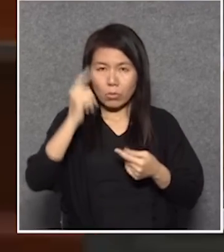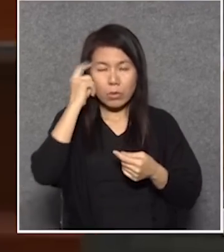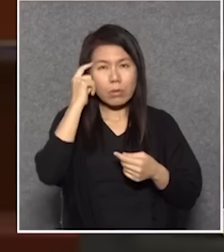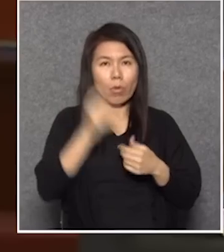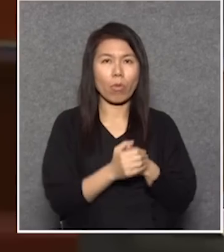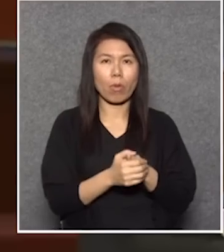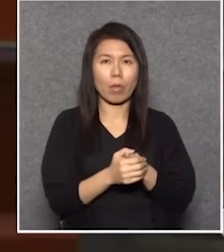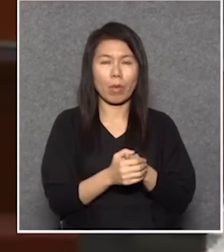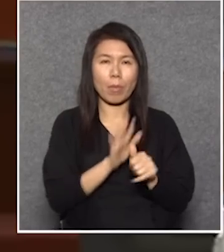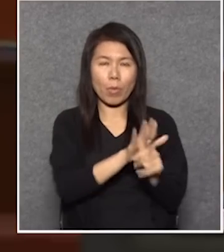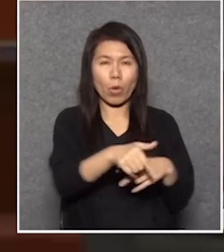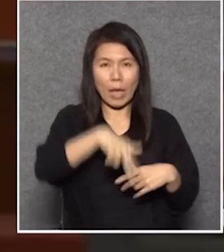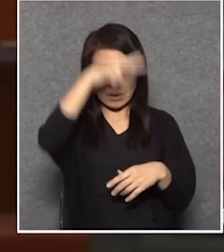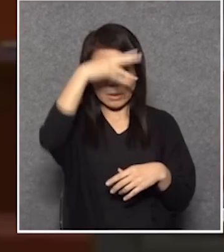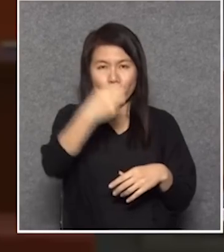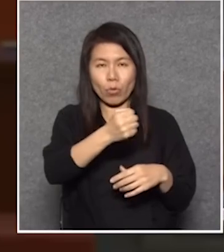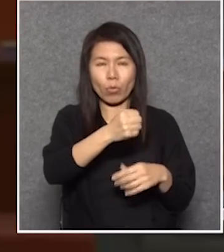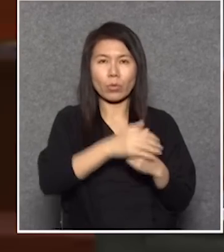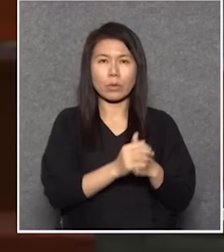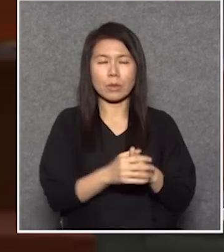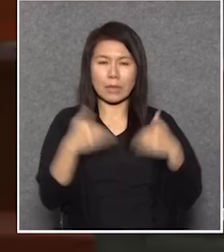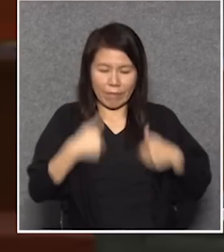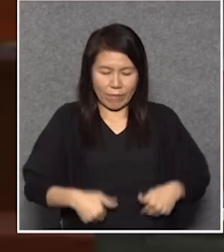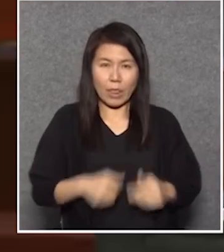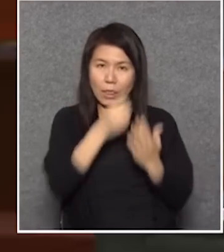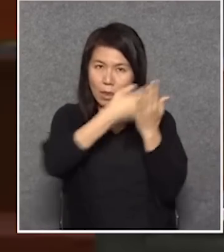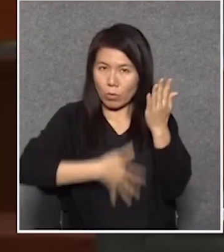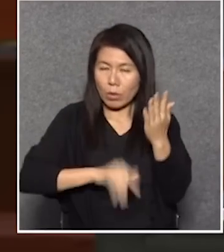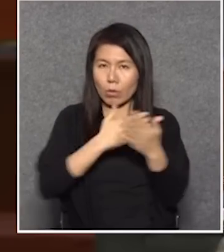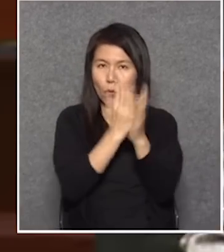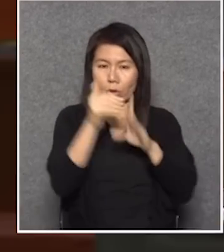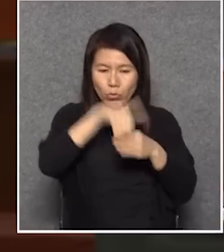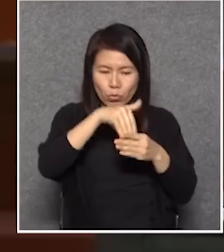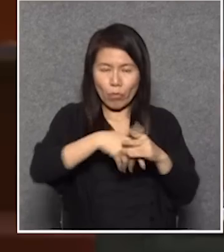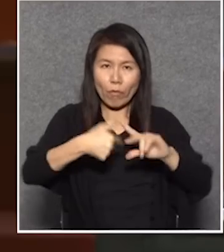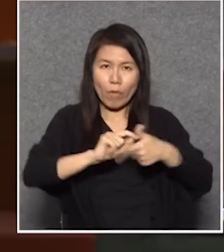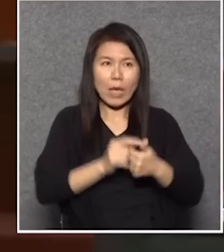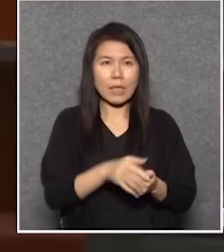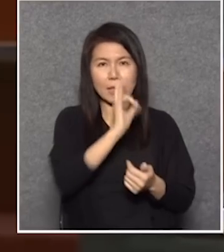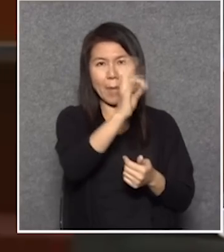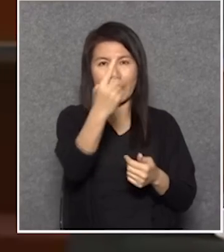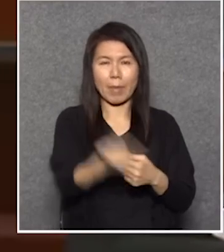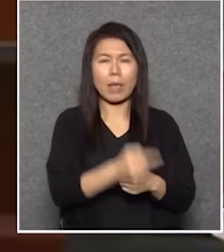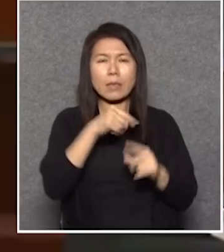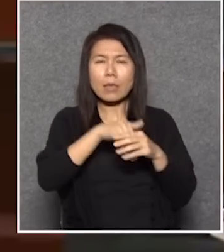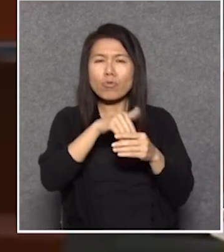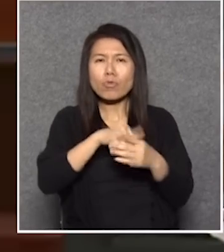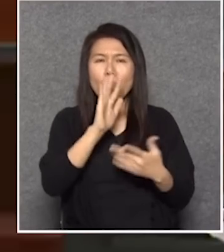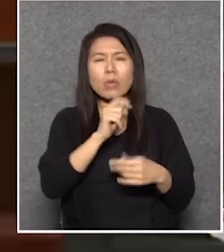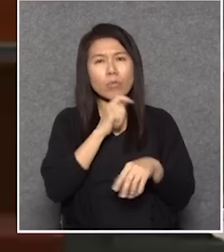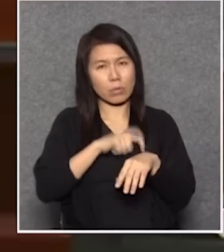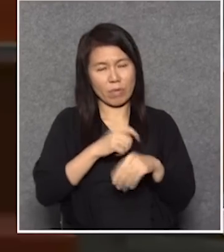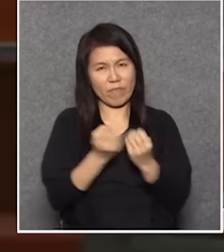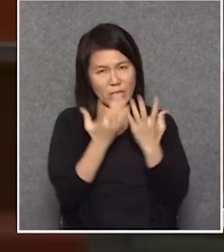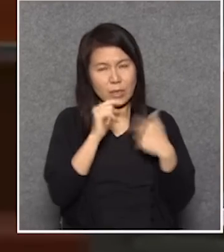即係為呢一個所謂行政長官嘅嗰個資格條件同埋呢個選舉嘅辦法，話300多萬人選都可能有啲事㗎，一個唔覺意有啲